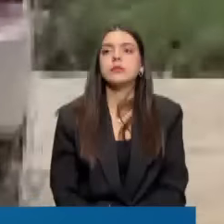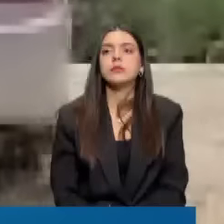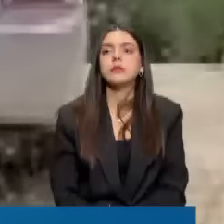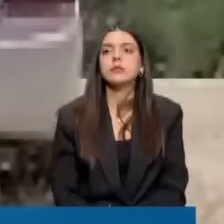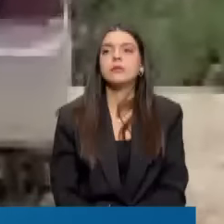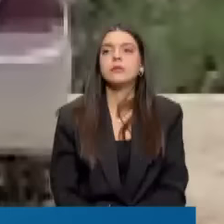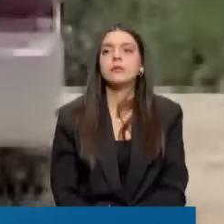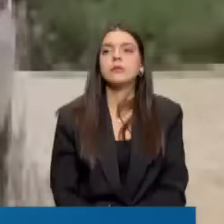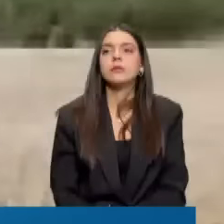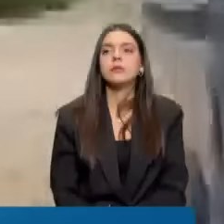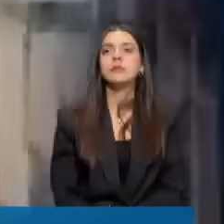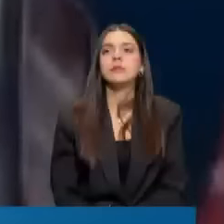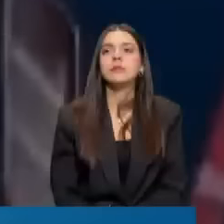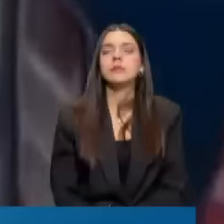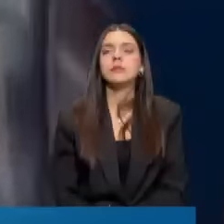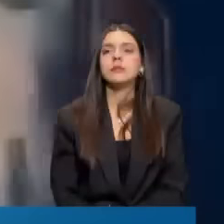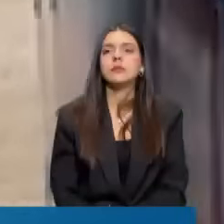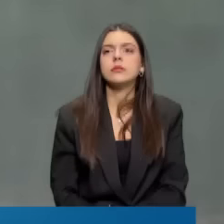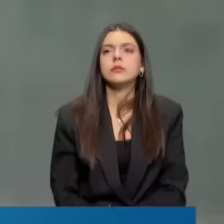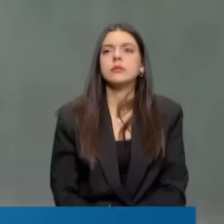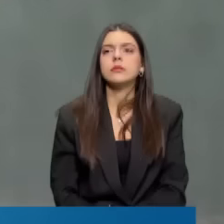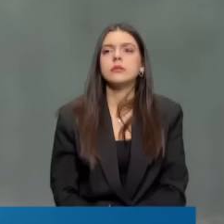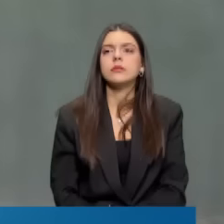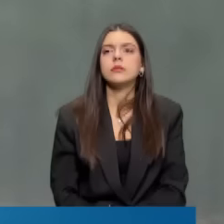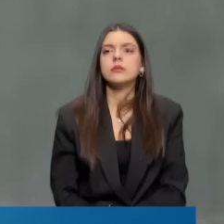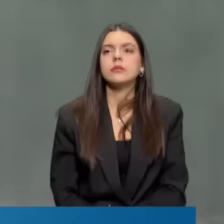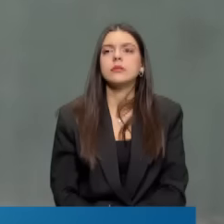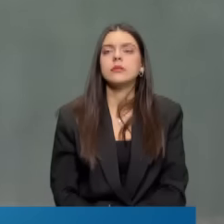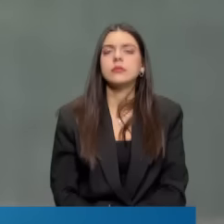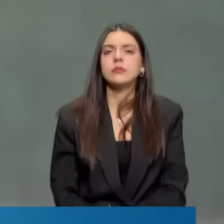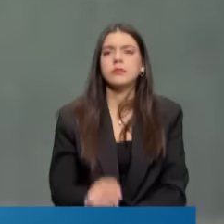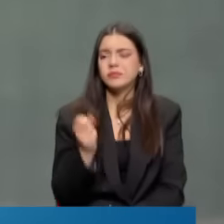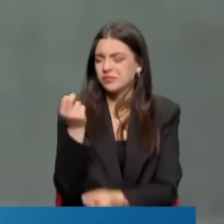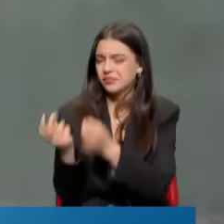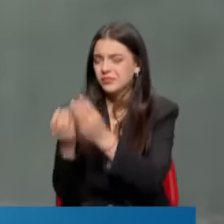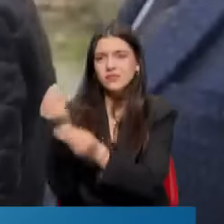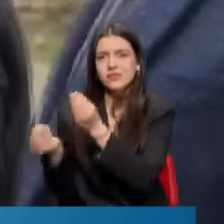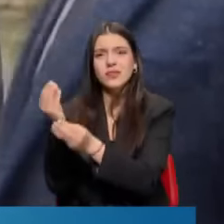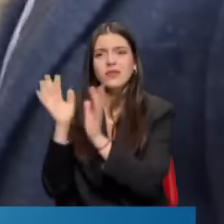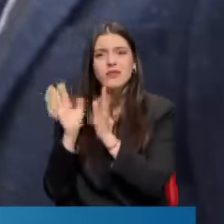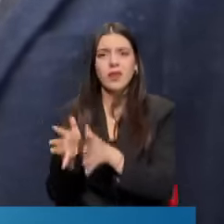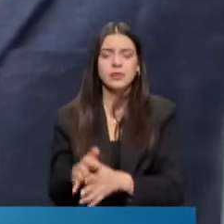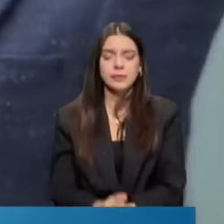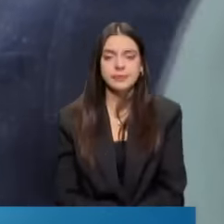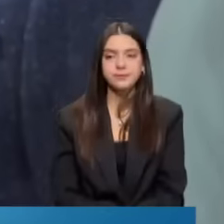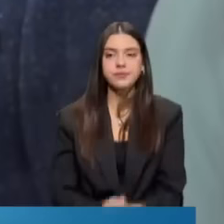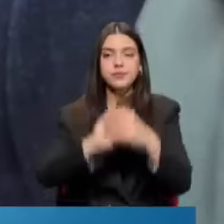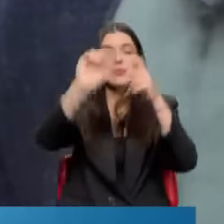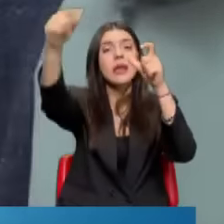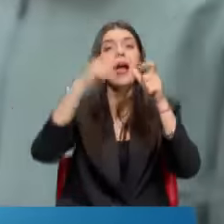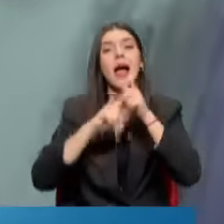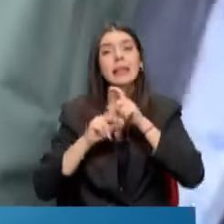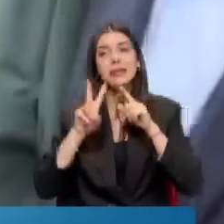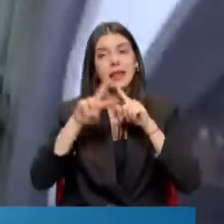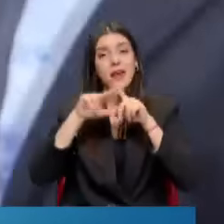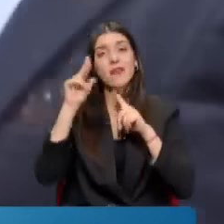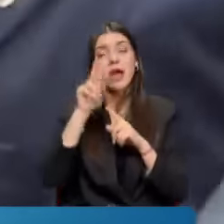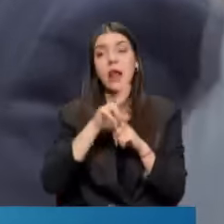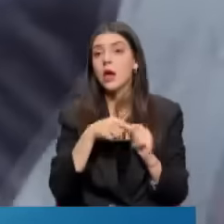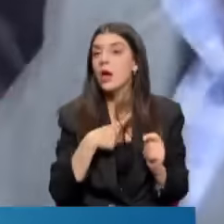kendileri yıkıyorlar bu kooperatif sahipleri mantar gibi türüyor bu ttin House adı altında Edirne valisi Yunus Sezer kesin bir